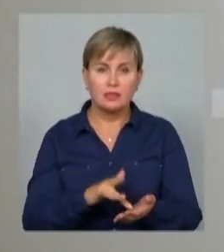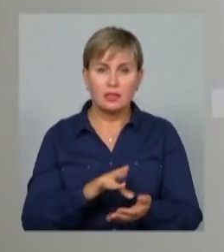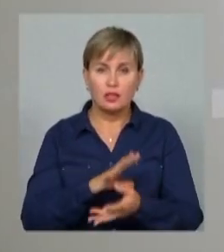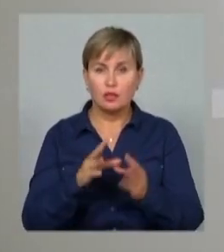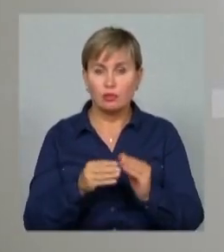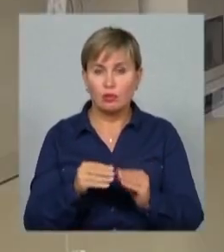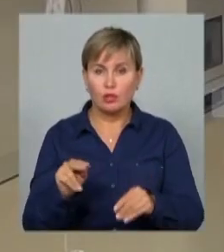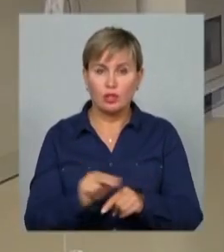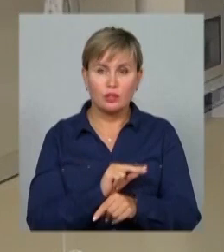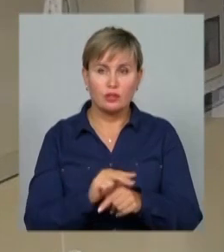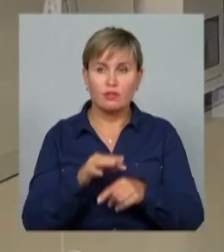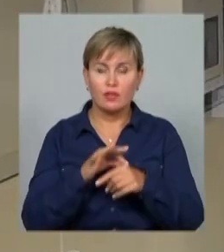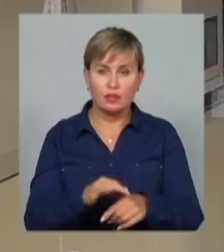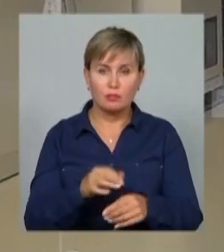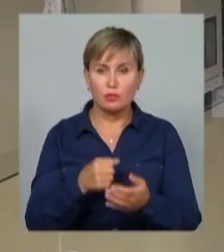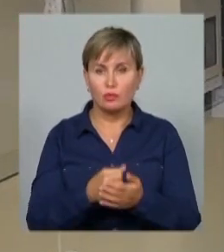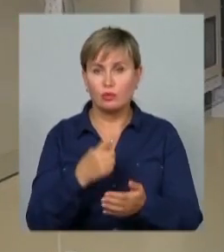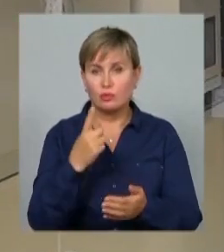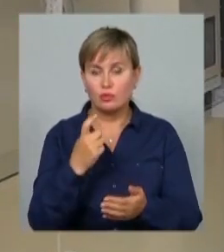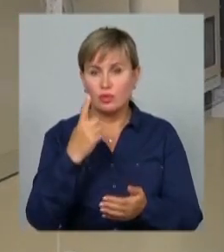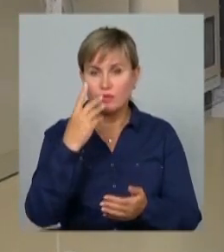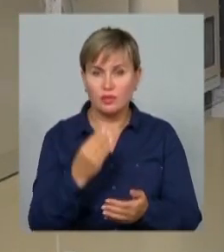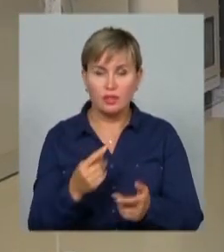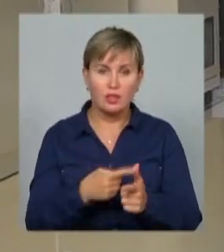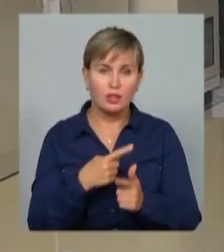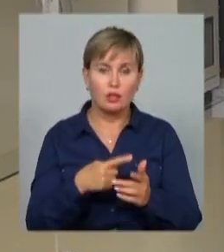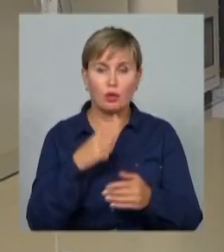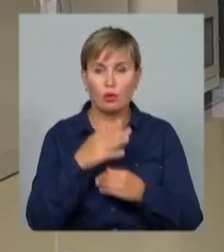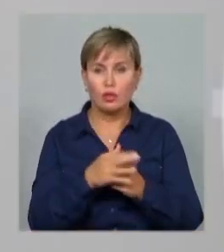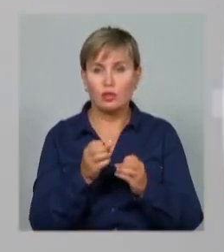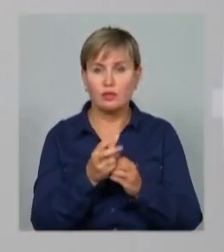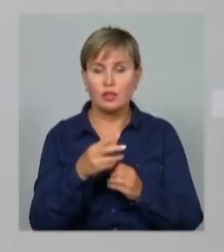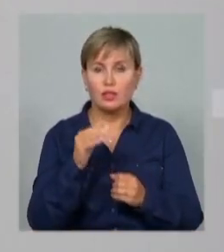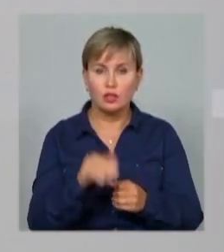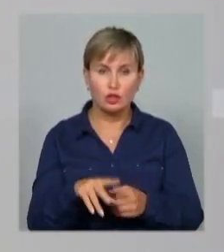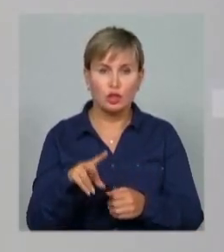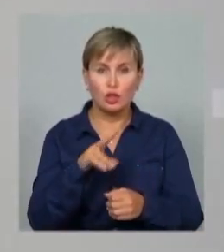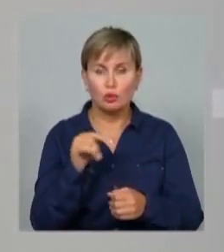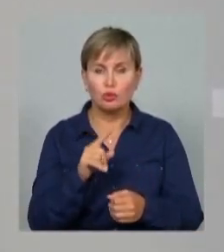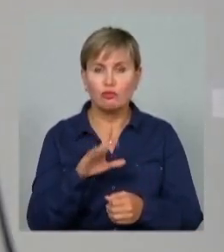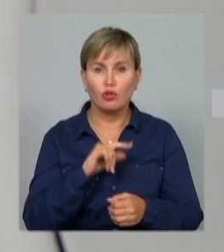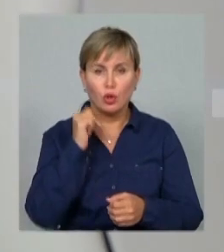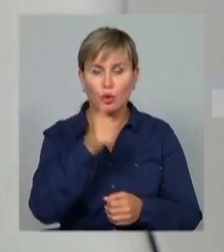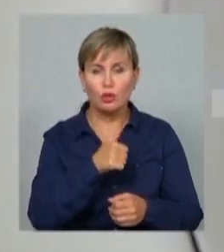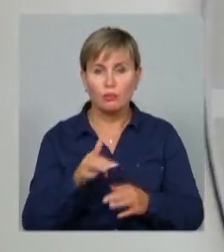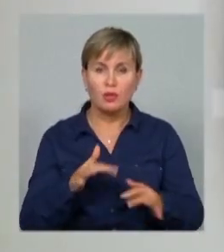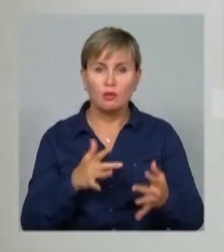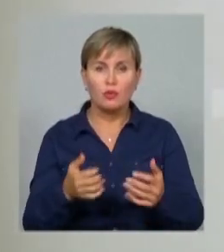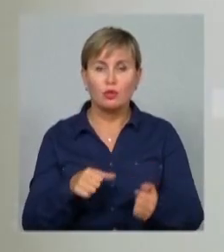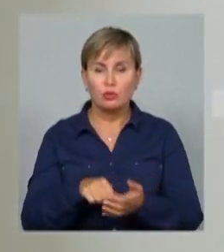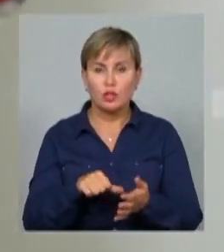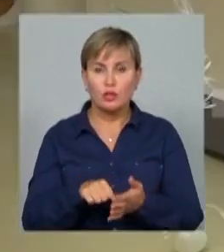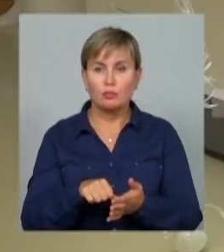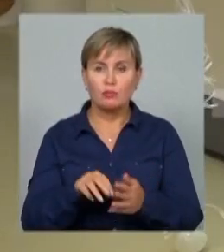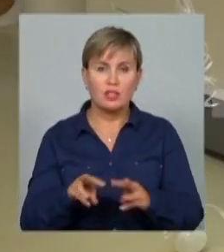томотерапии возможно проведение до 100 сеансов в день или около 12 тысяч сеансов лучевой терапии в год. В мероприятии приняли участие